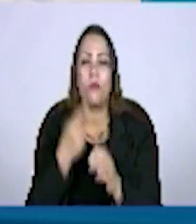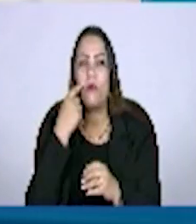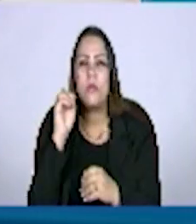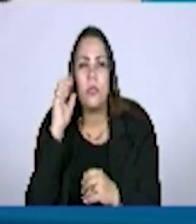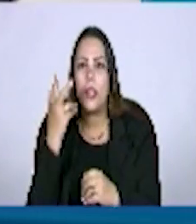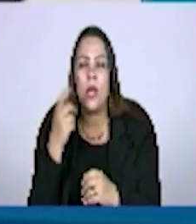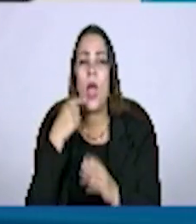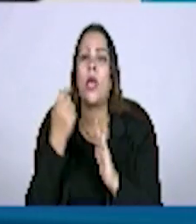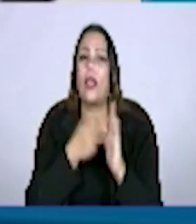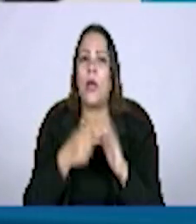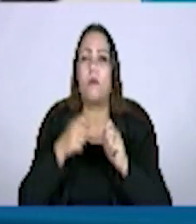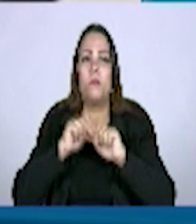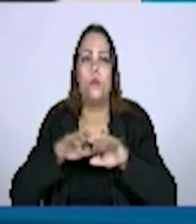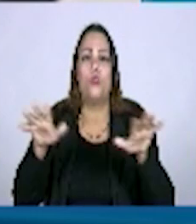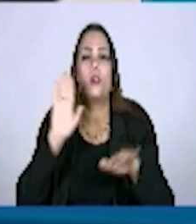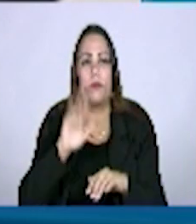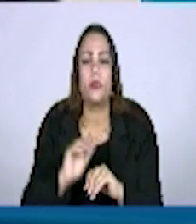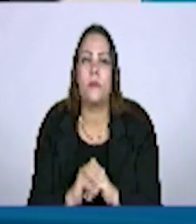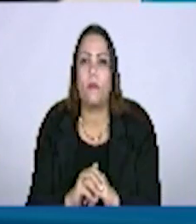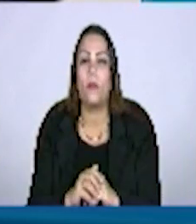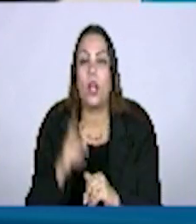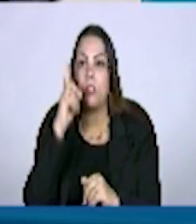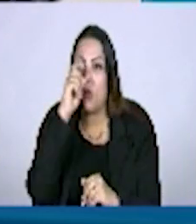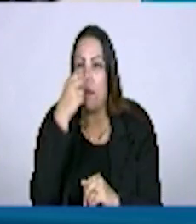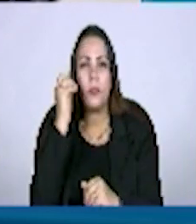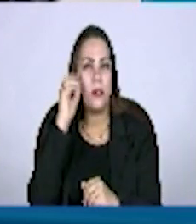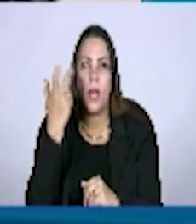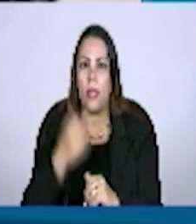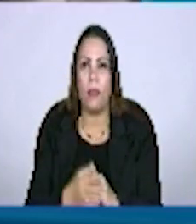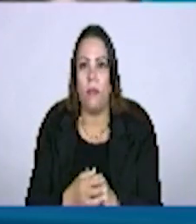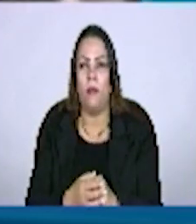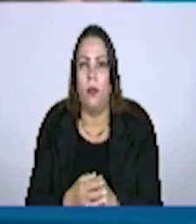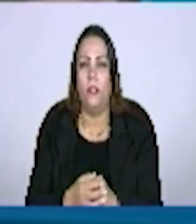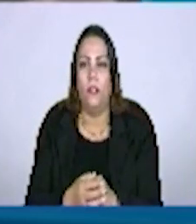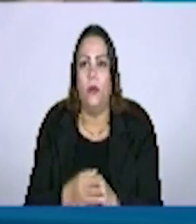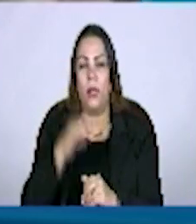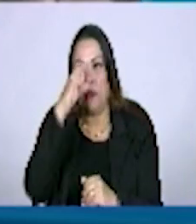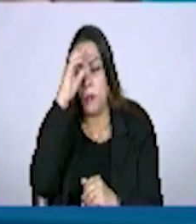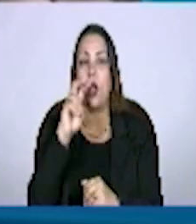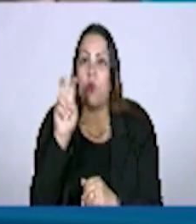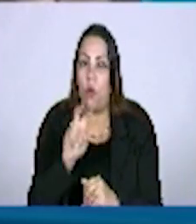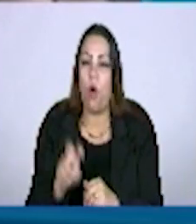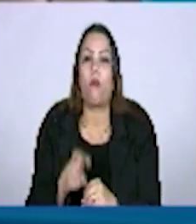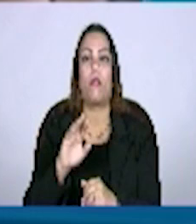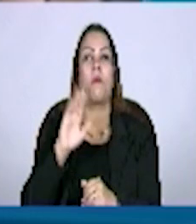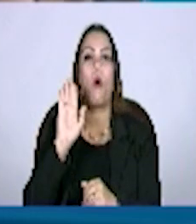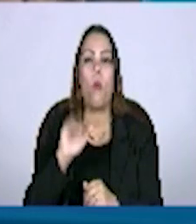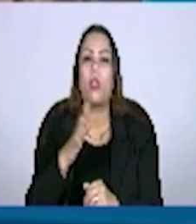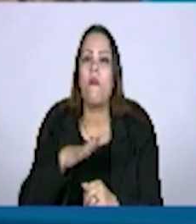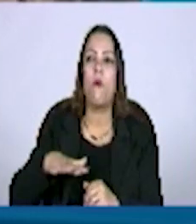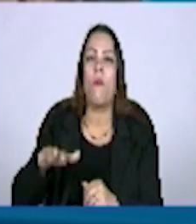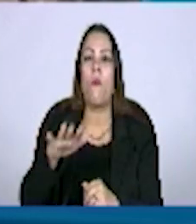ده كلام هم بيكتبوه و بينشرو طيب بتواجه صعوبه ازاي يعني دلوقتي الدولار متوفر